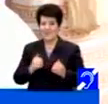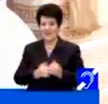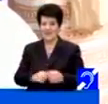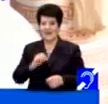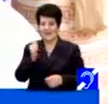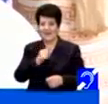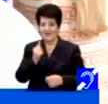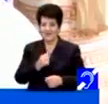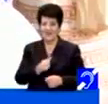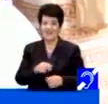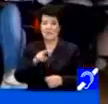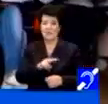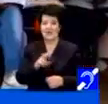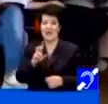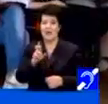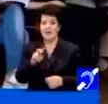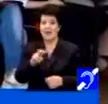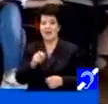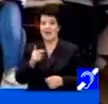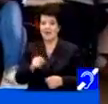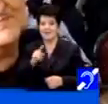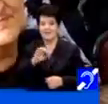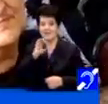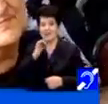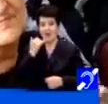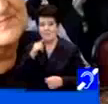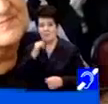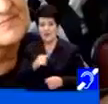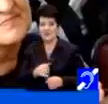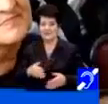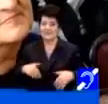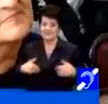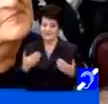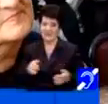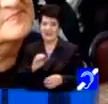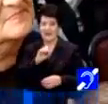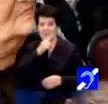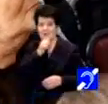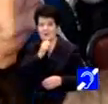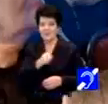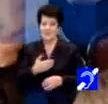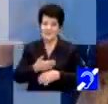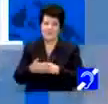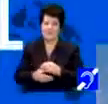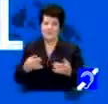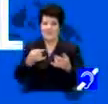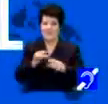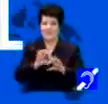octombrie, elevii liceului Lucian Blaga din Bălți și-au sărbătorit bunicii. Imagini de la petrecere vedeți mai târziu în